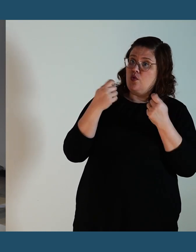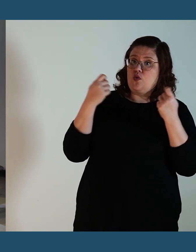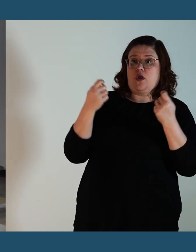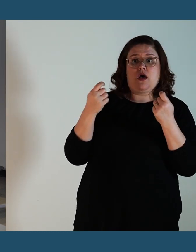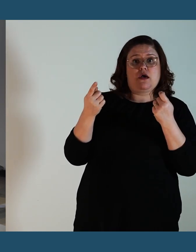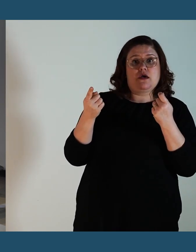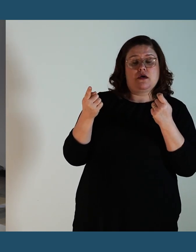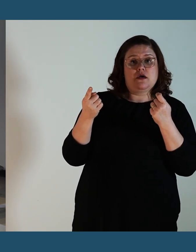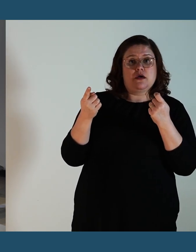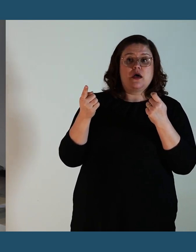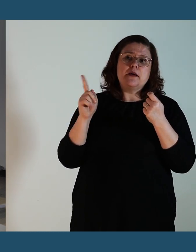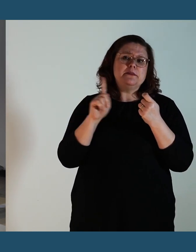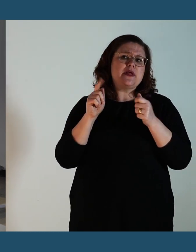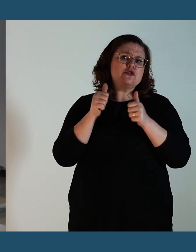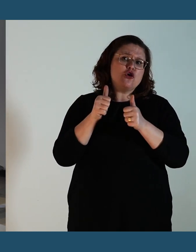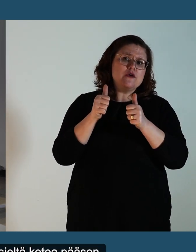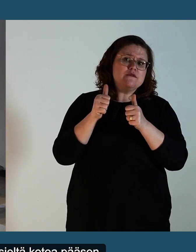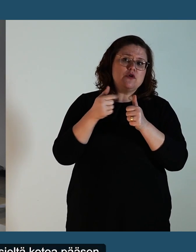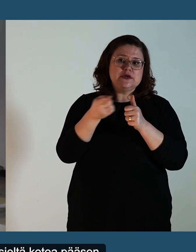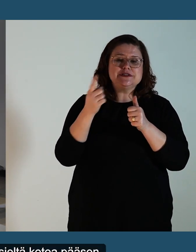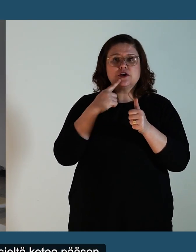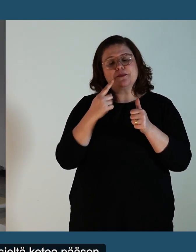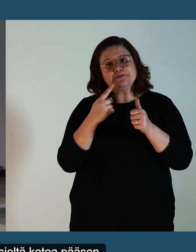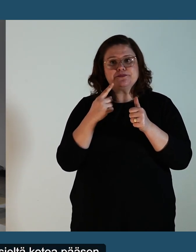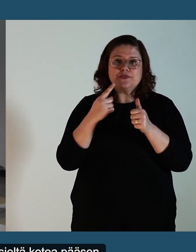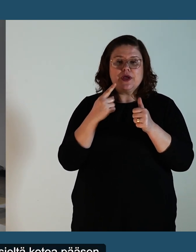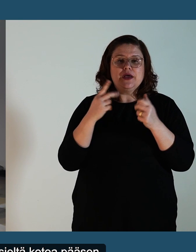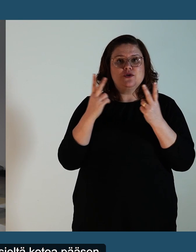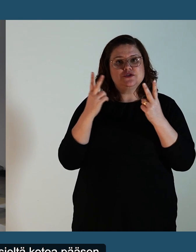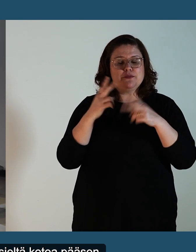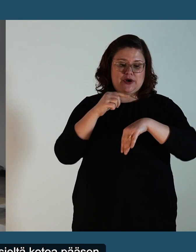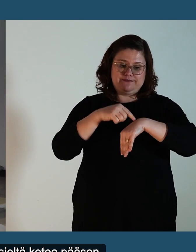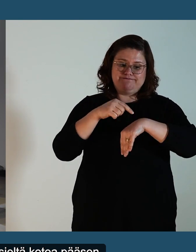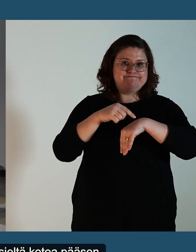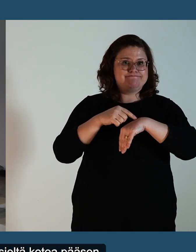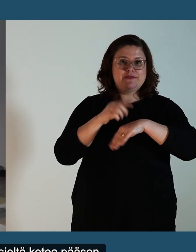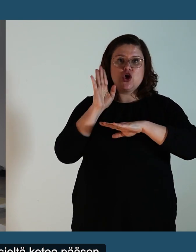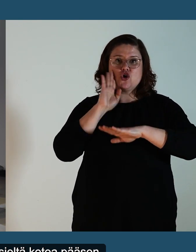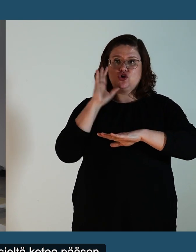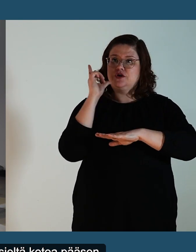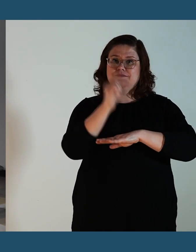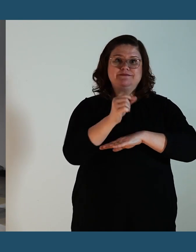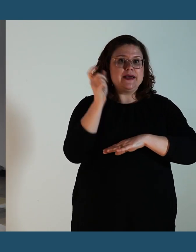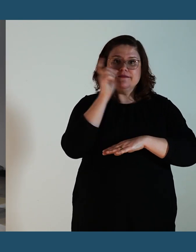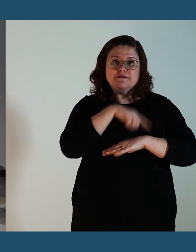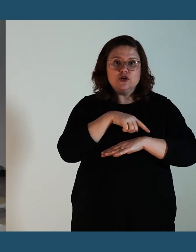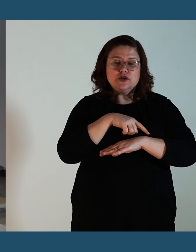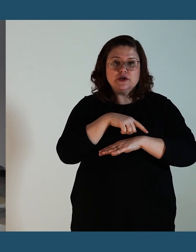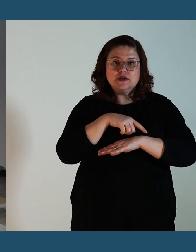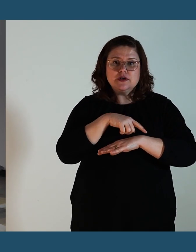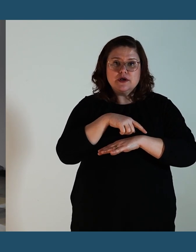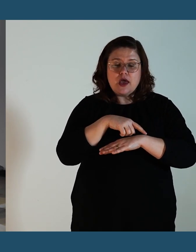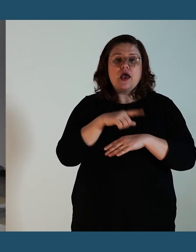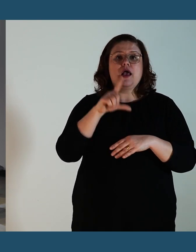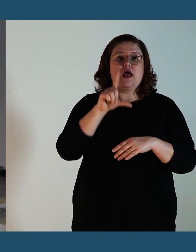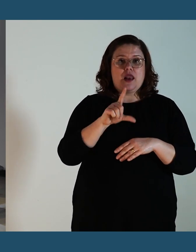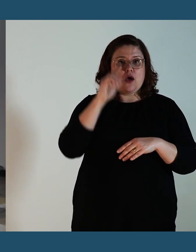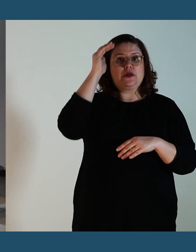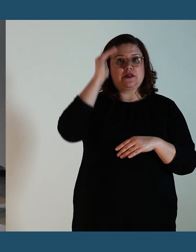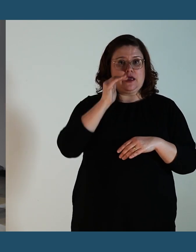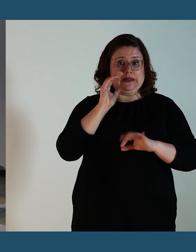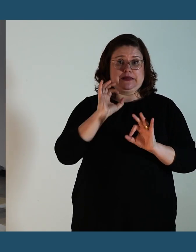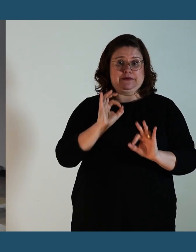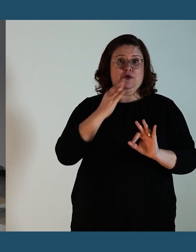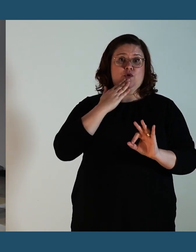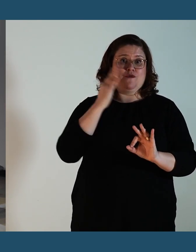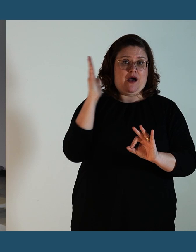tilaisuuksia he ehkä haluaisivat. Niin he niin kuin sanoivat, että kun tilaisuudet on aina sellaisen aikaan, että ei he sieltä kotoa pääse irtautumaan. Että lauantai-ilta on heille hyvä